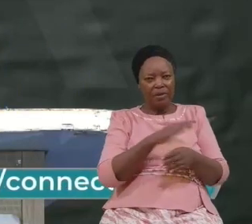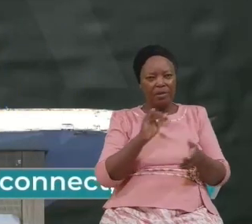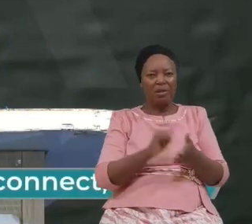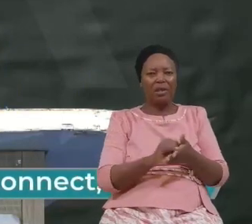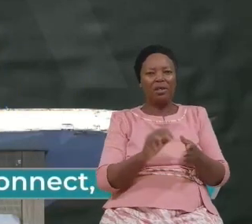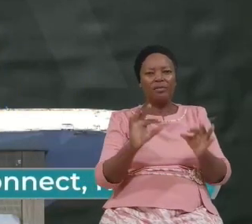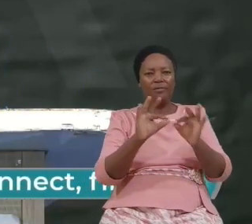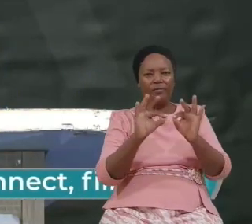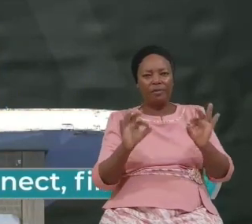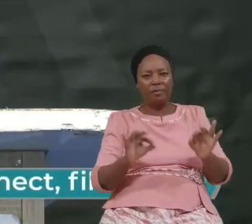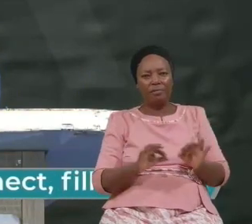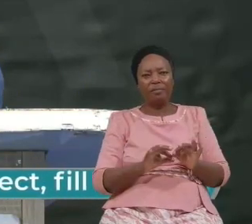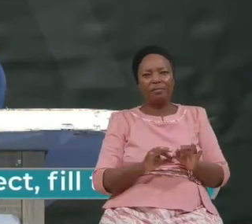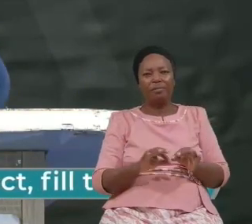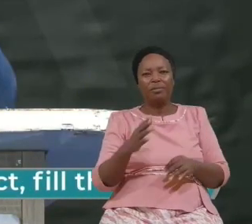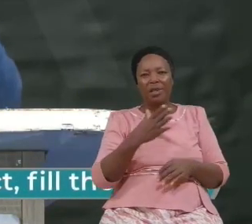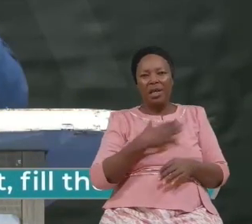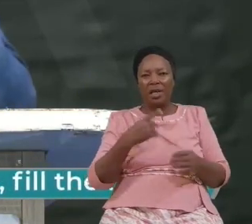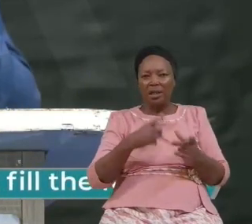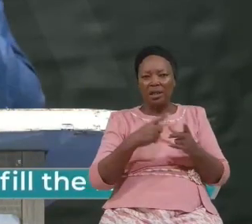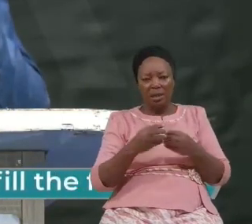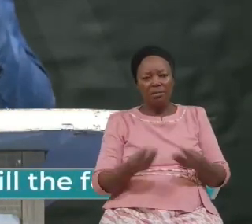et à la fin cliquez